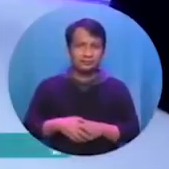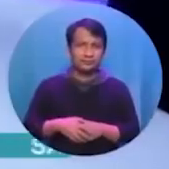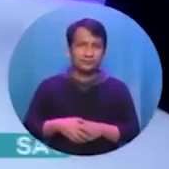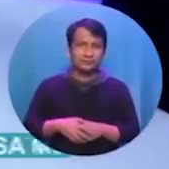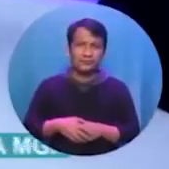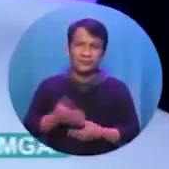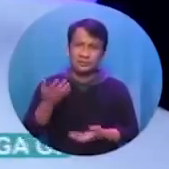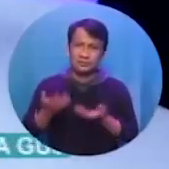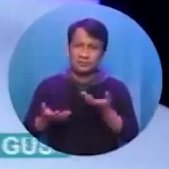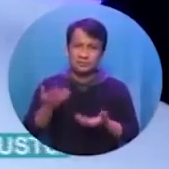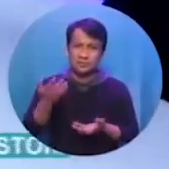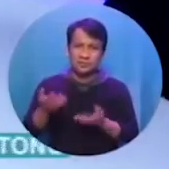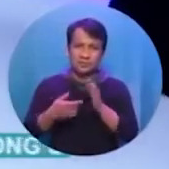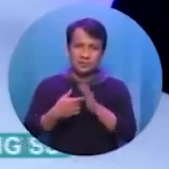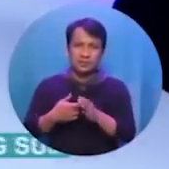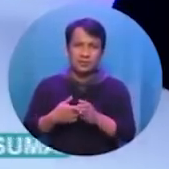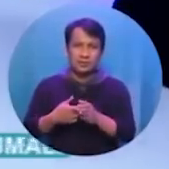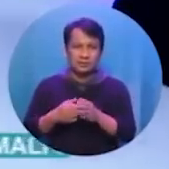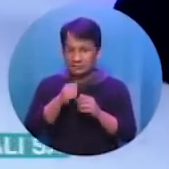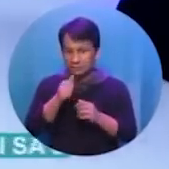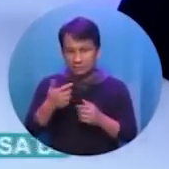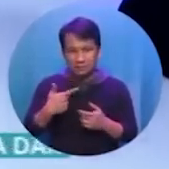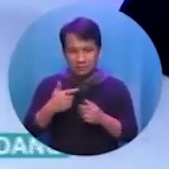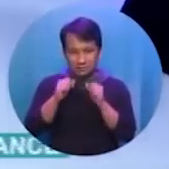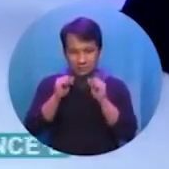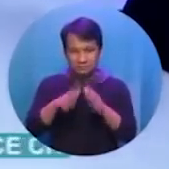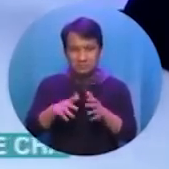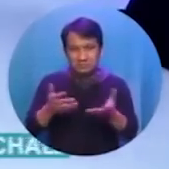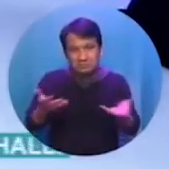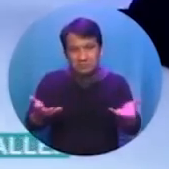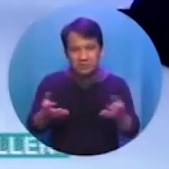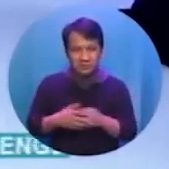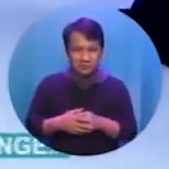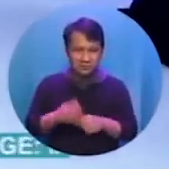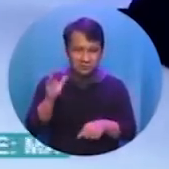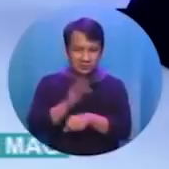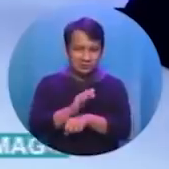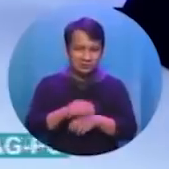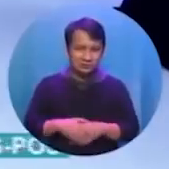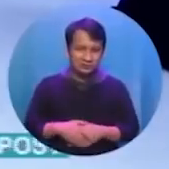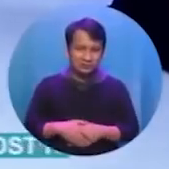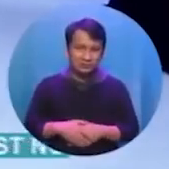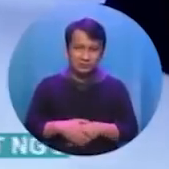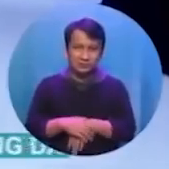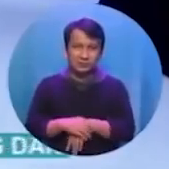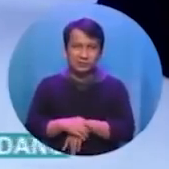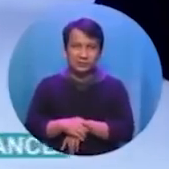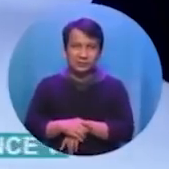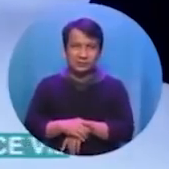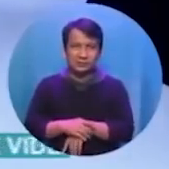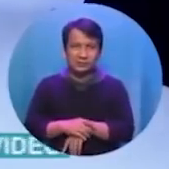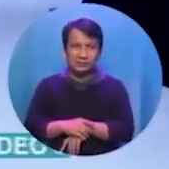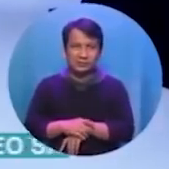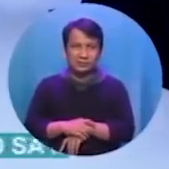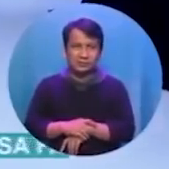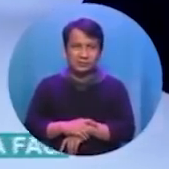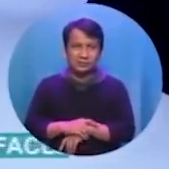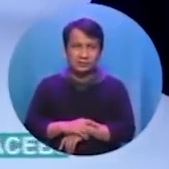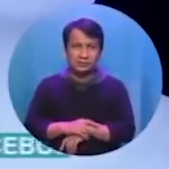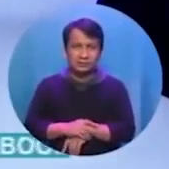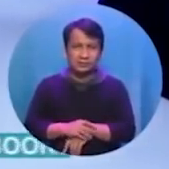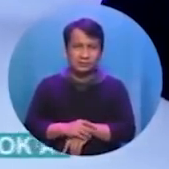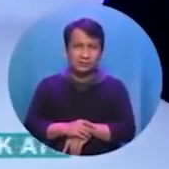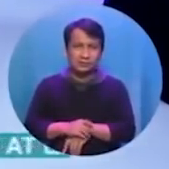so baka ayaw niyo talaga ng biyaya, eh, huwag natin pilitin. Aba, mahirap yun. Pipilitin natin yung ayaw. Twice mo denial, tapos opo,